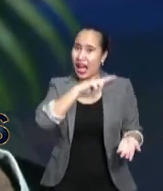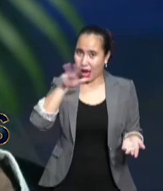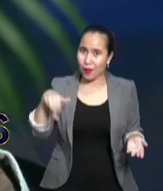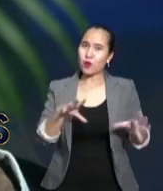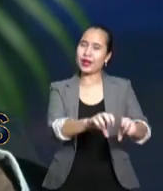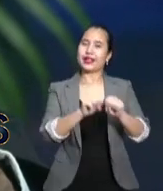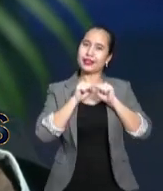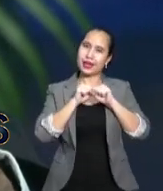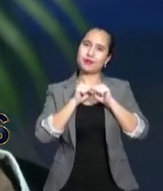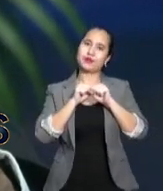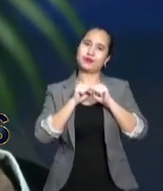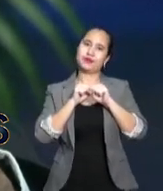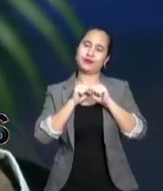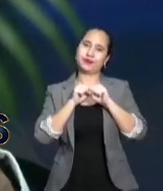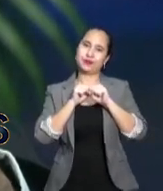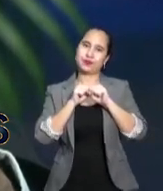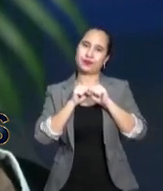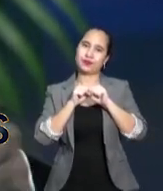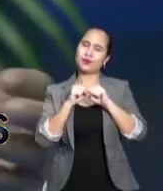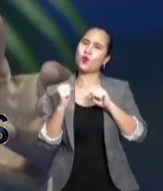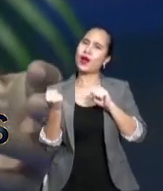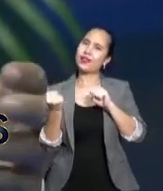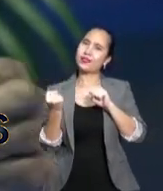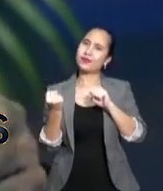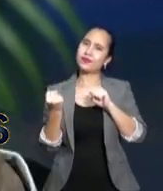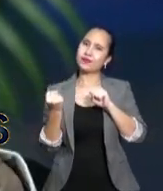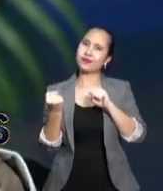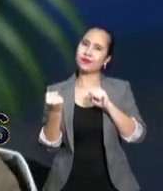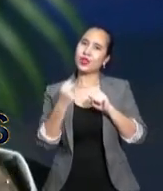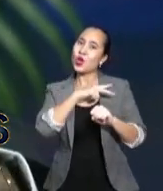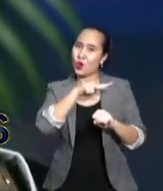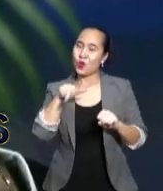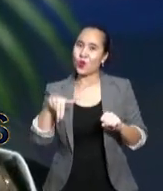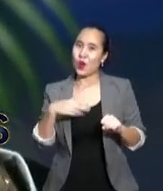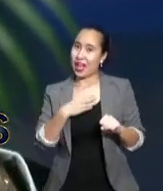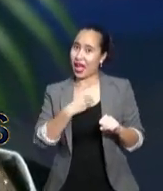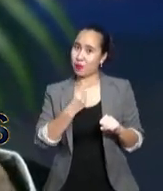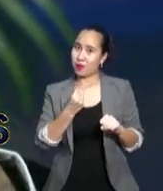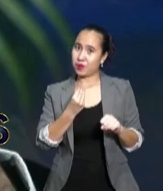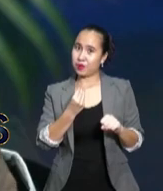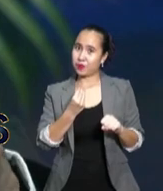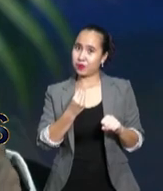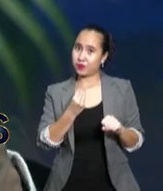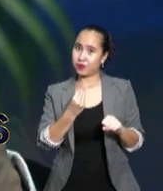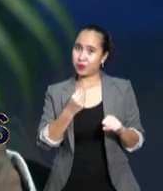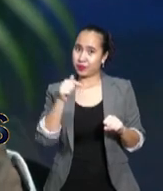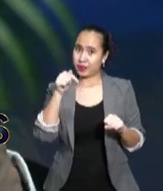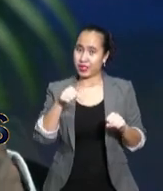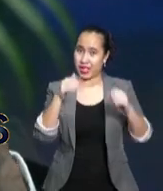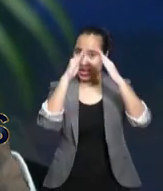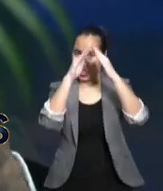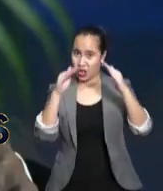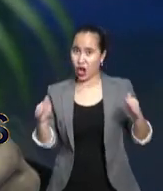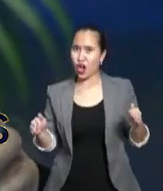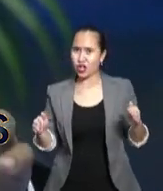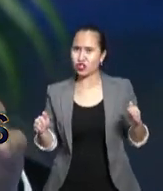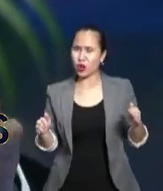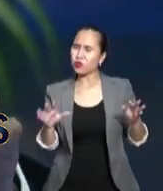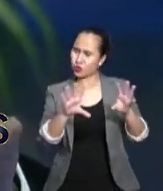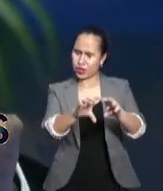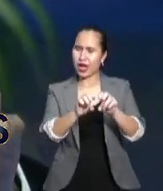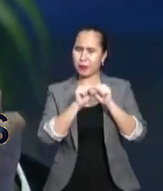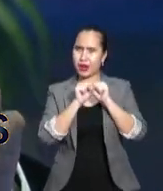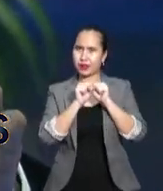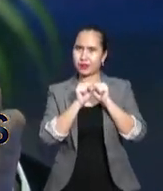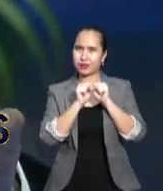inkomen. Want we hebben wat in huis om dat te kunnen doen.